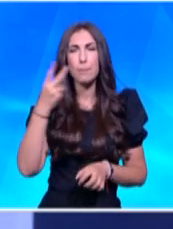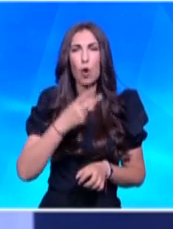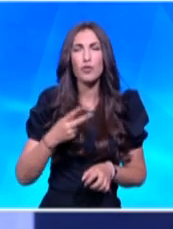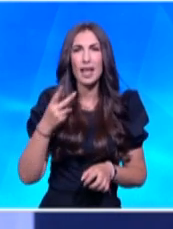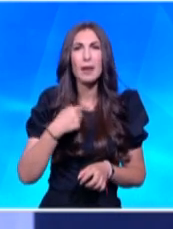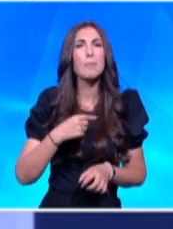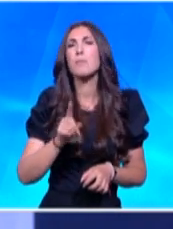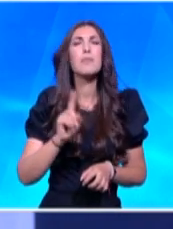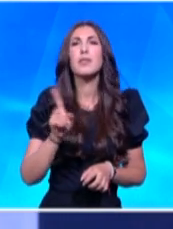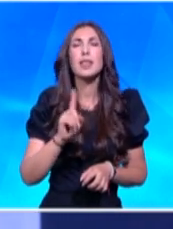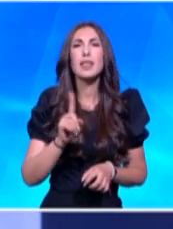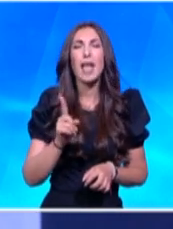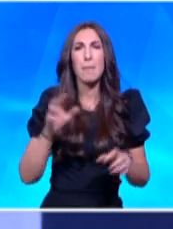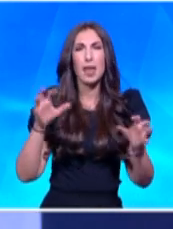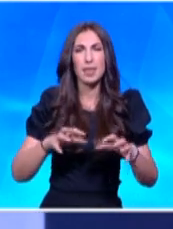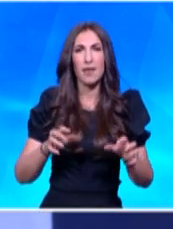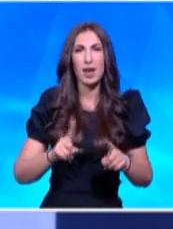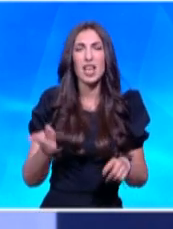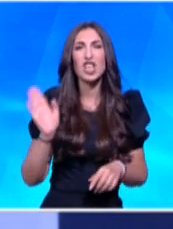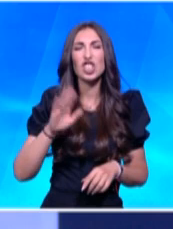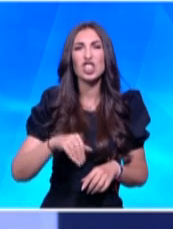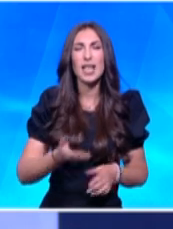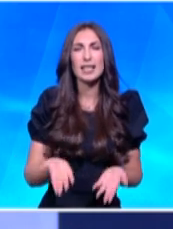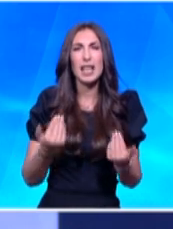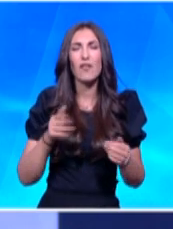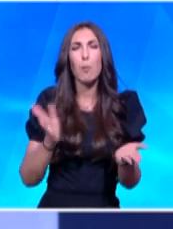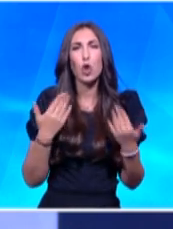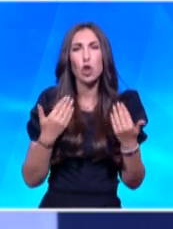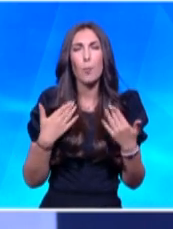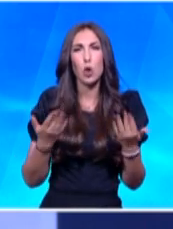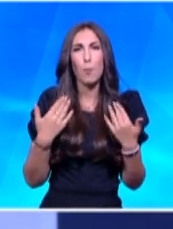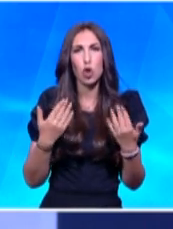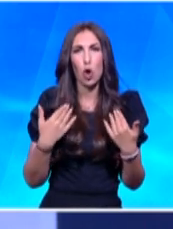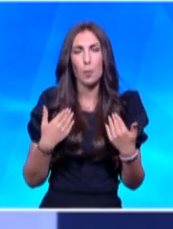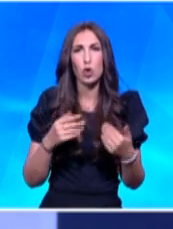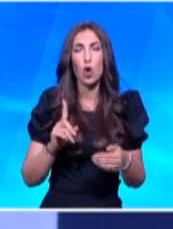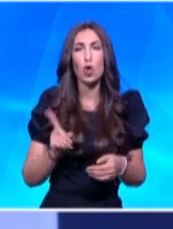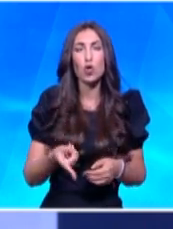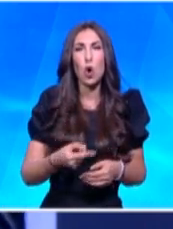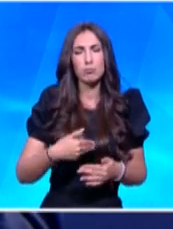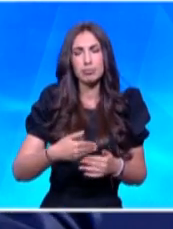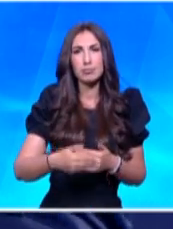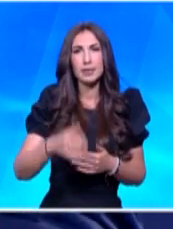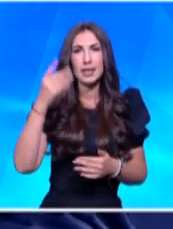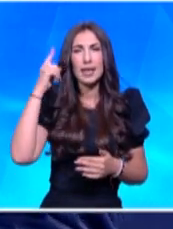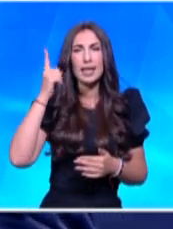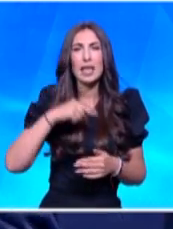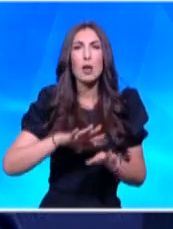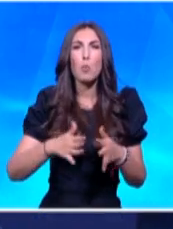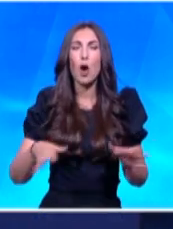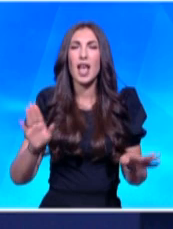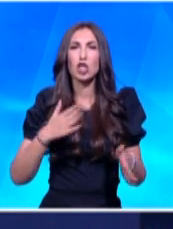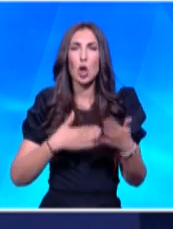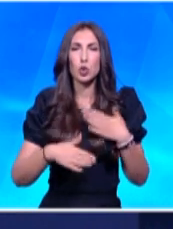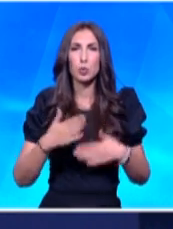да става, няма да вали и ще става все по-топло и по-топло. Предполагам, че до няколко дни и морето ще се